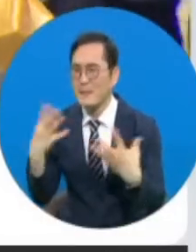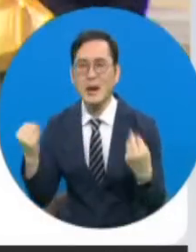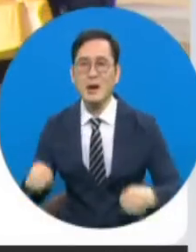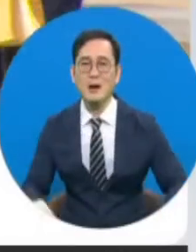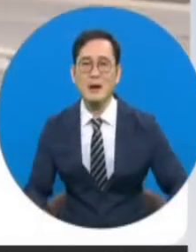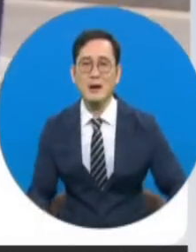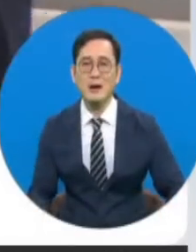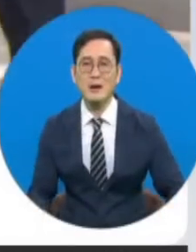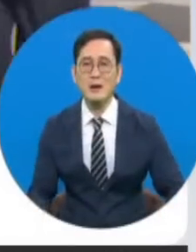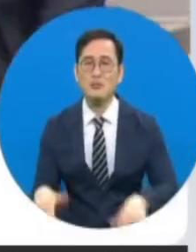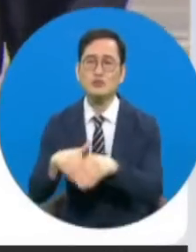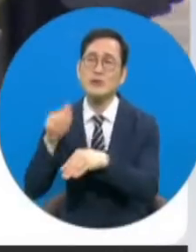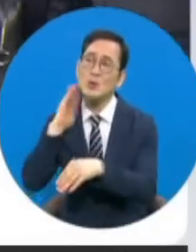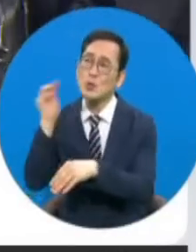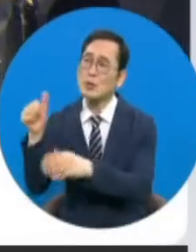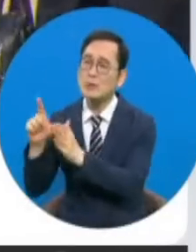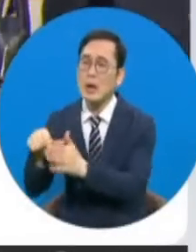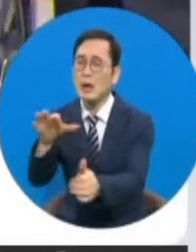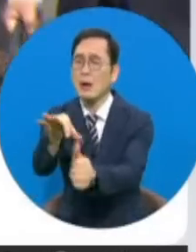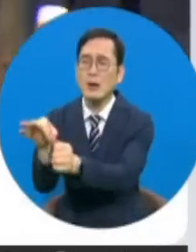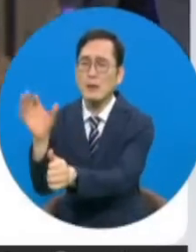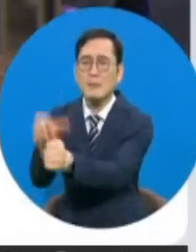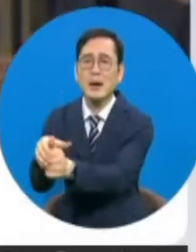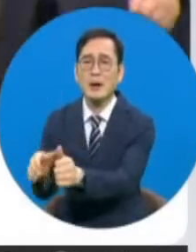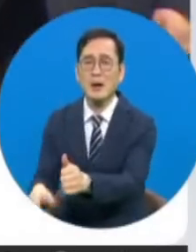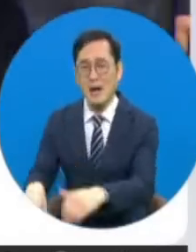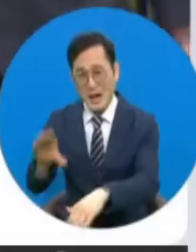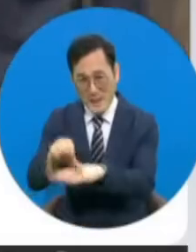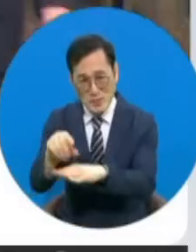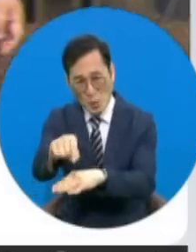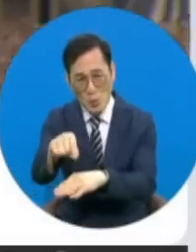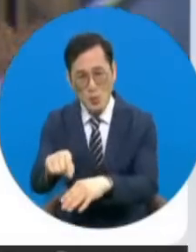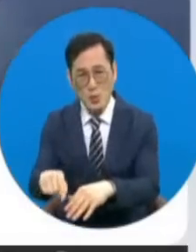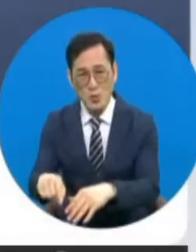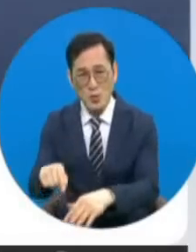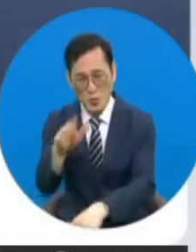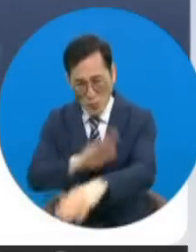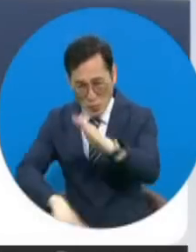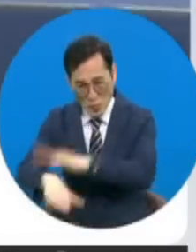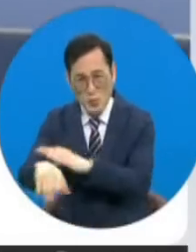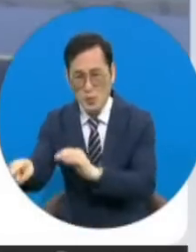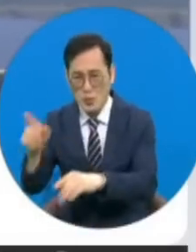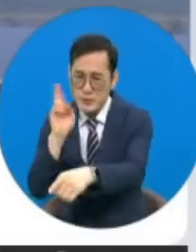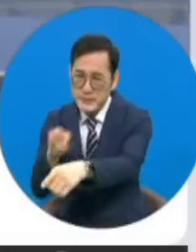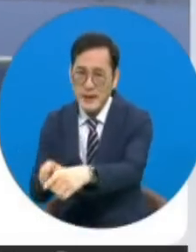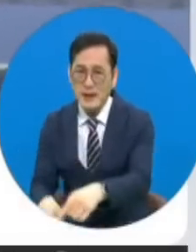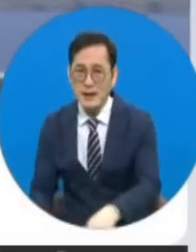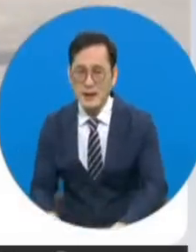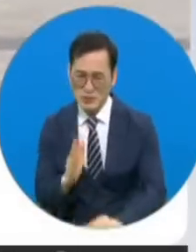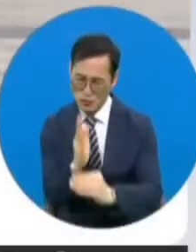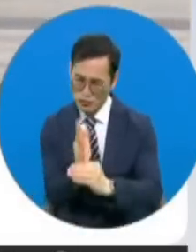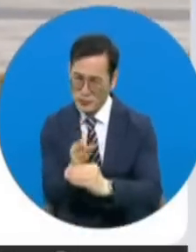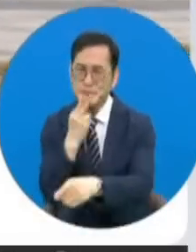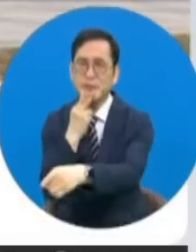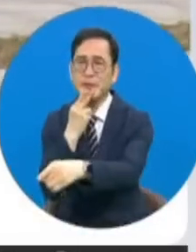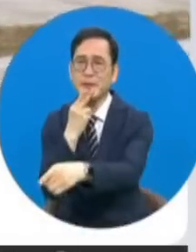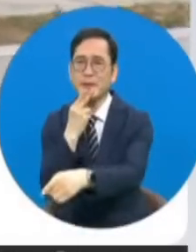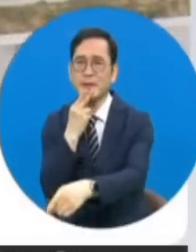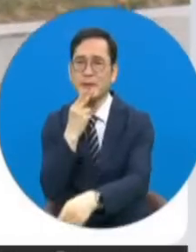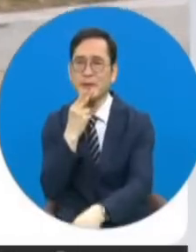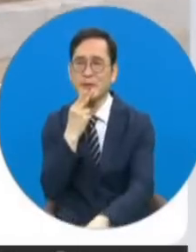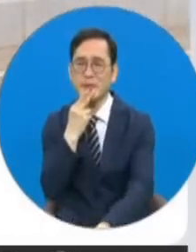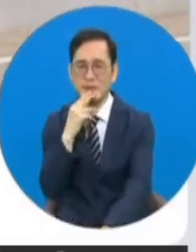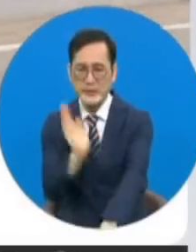거예요 문재인 정부에서 있었던 방송의 편향성에 관한 문제 정말 가슴에 손을 놓고 자신있게 공명